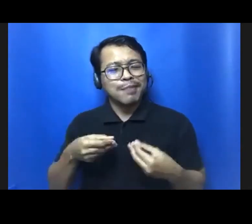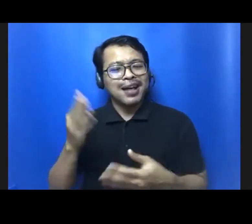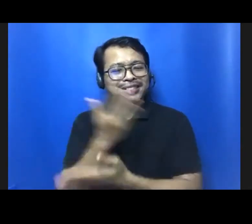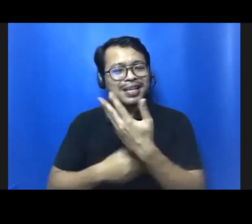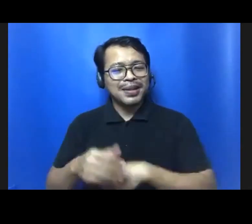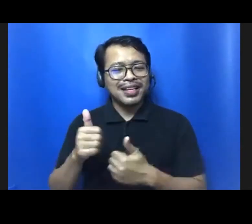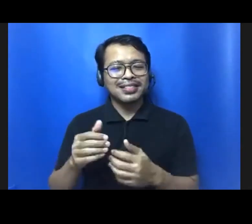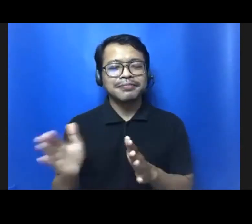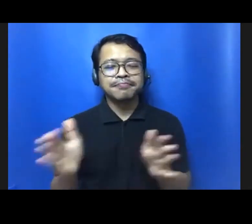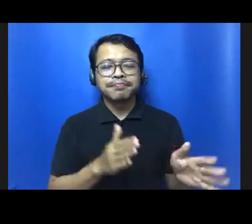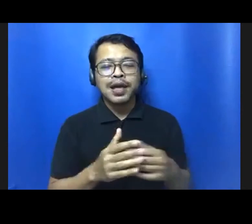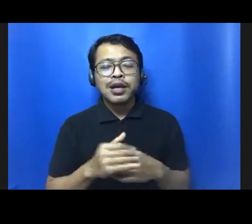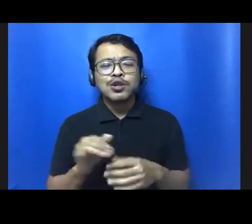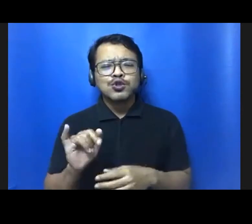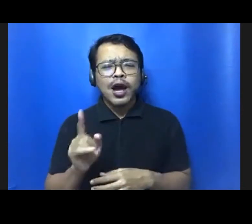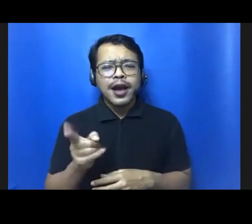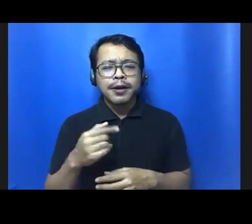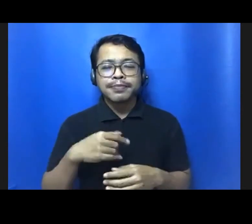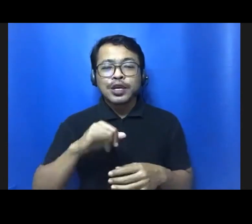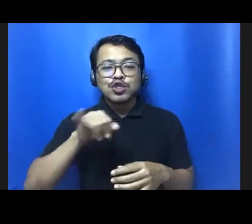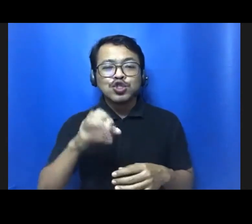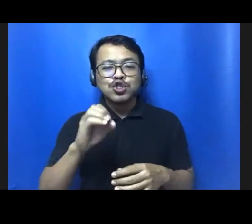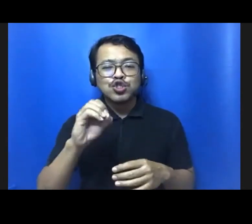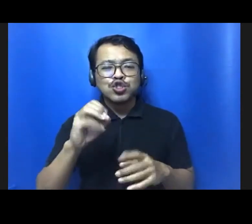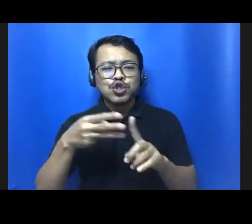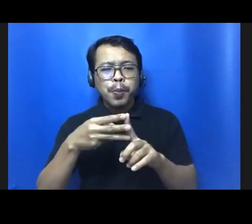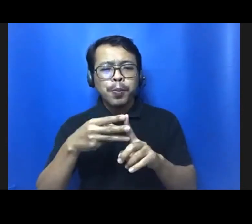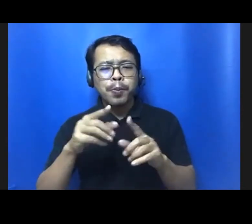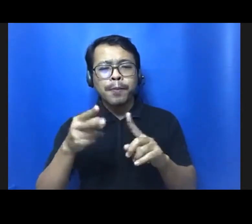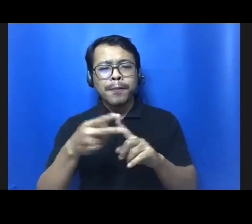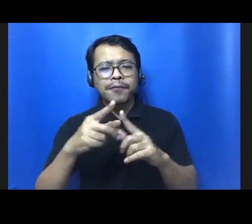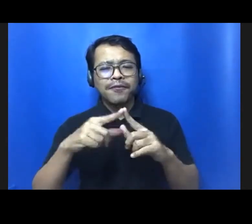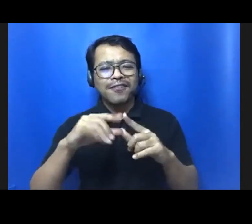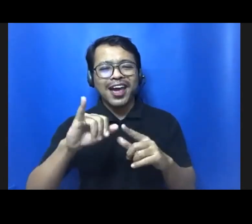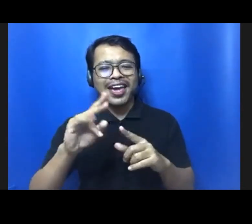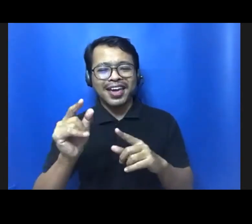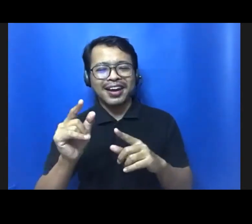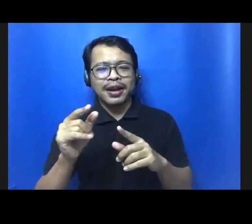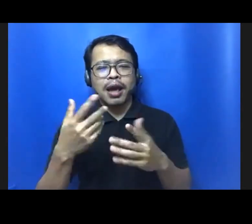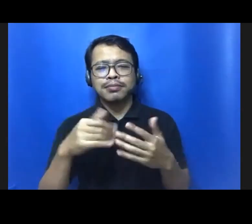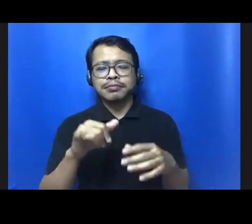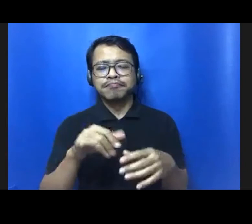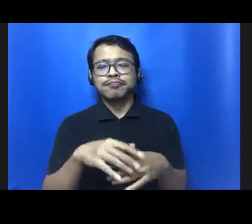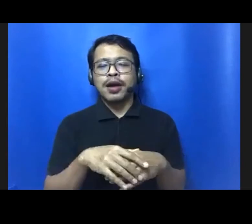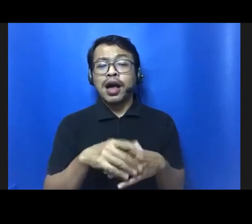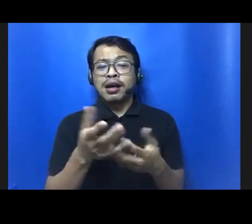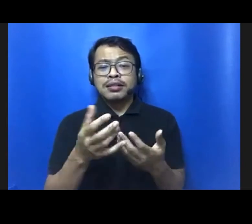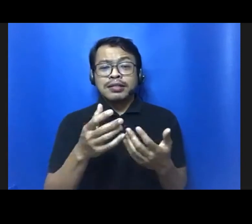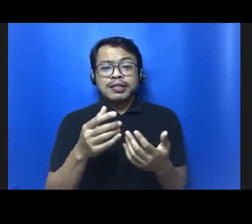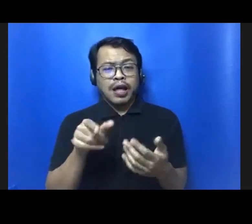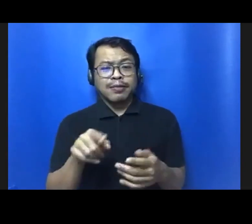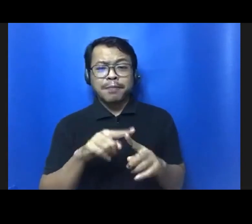Kemarin kita melakukan job fair. Job fair ini memang kita untuk saat ini belum secara inklusif mengadakan